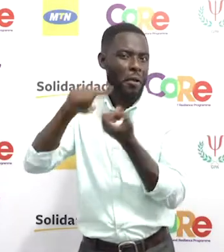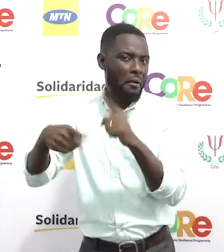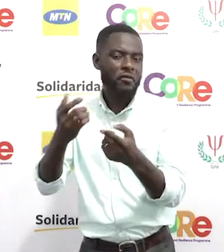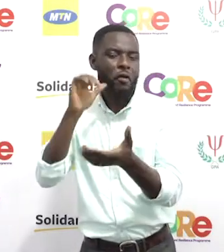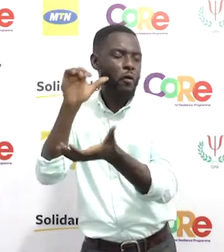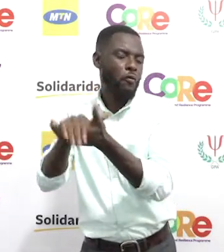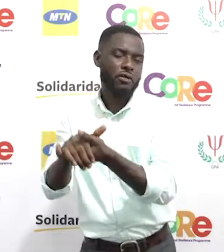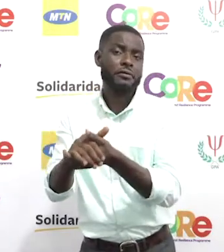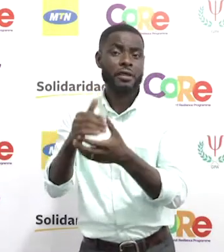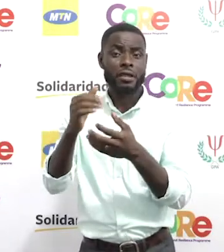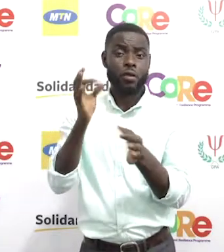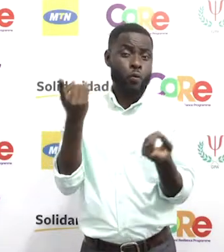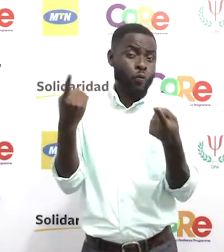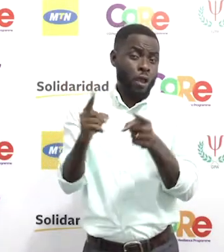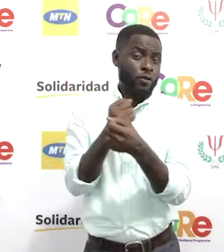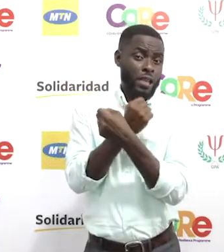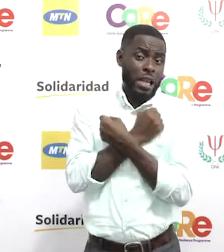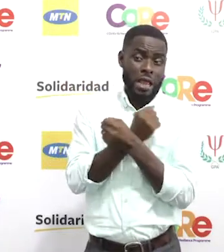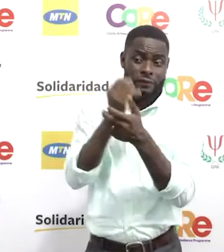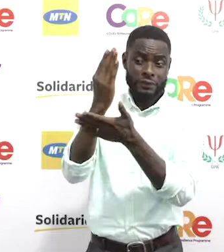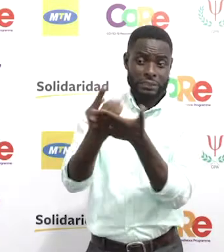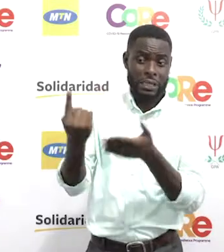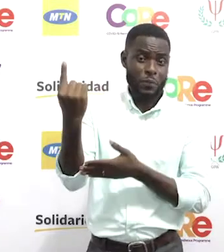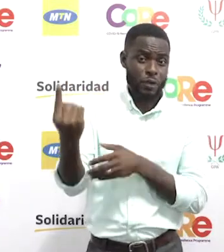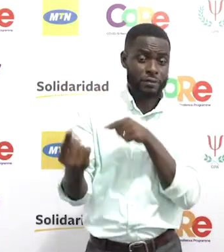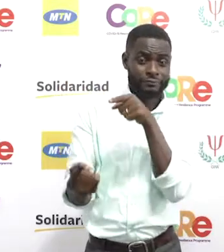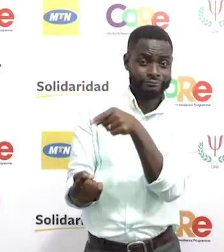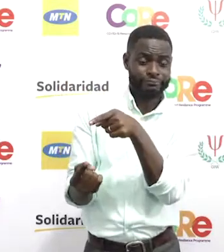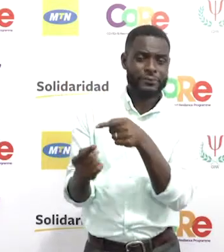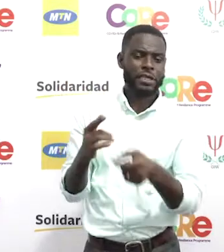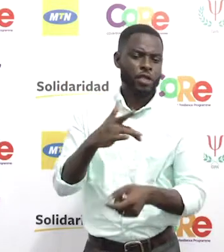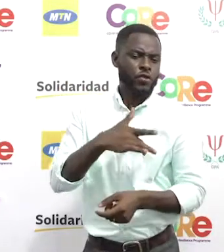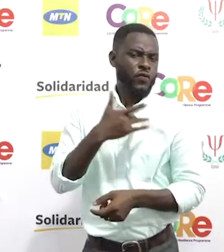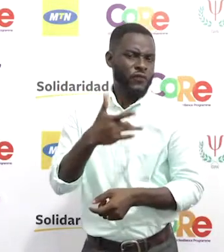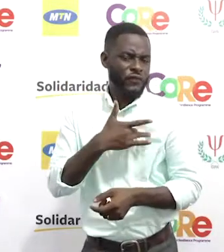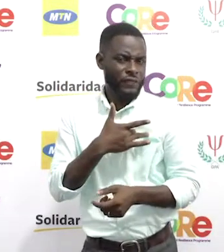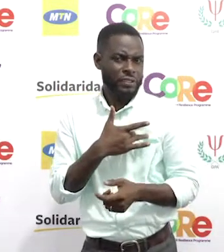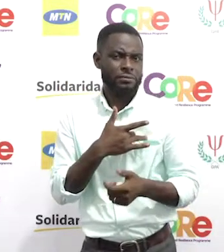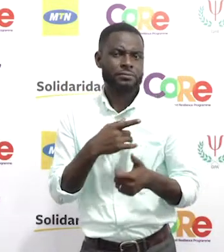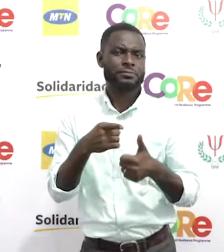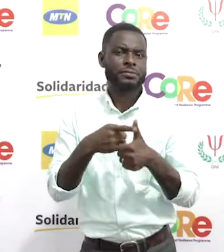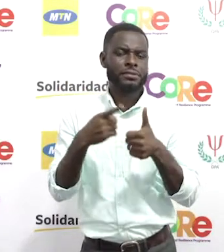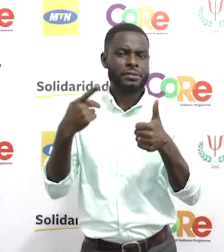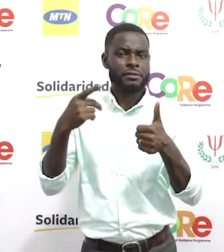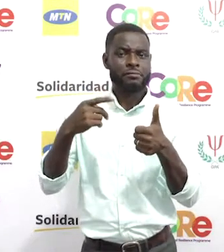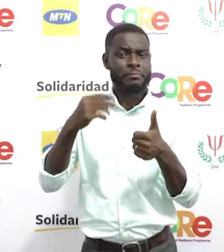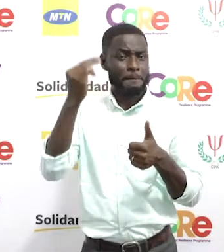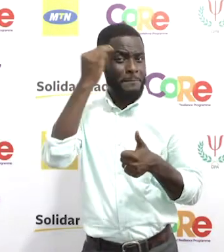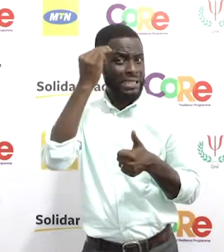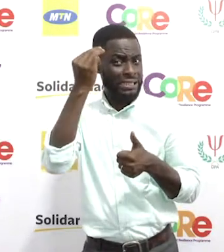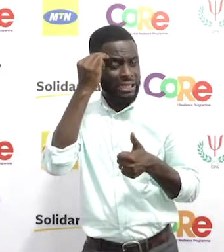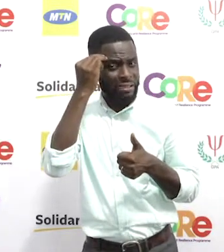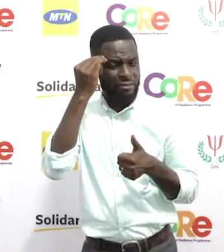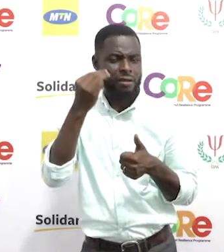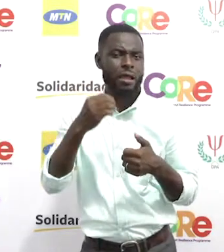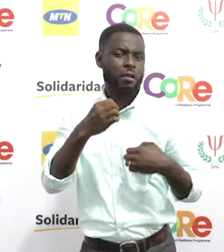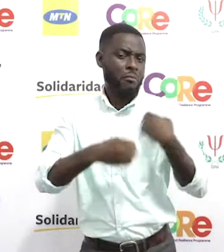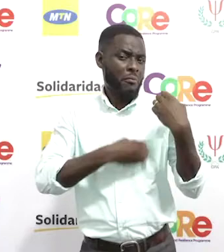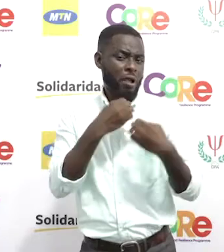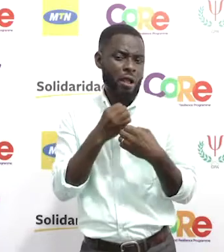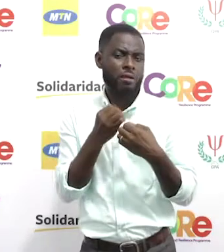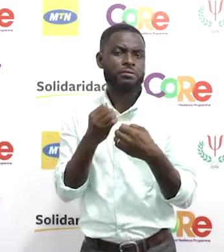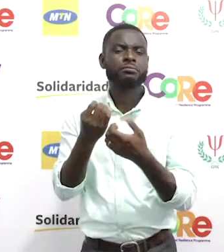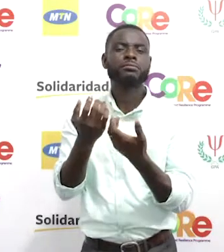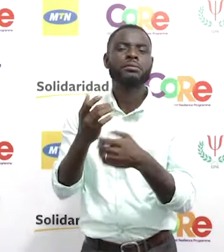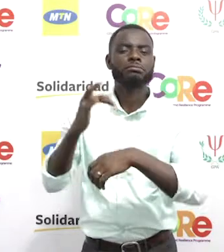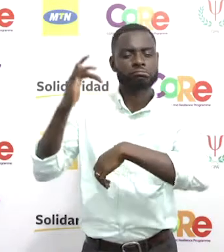Keji o sumomukwe, ye jwe mo, he nu mo, ke ni fe mo femli ye. Osu suwa mo hi,